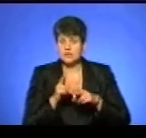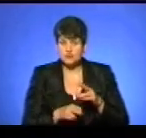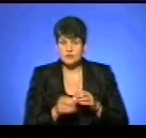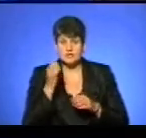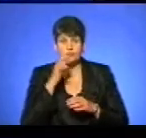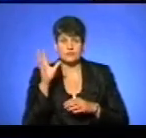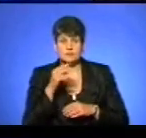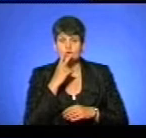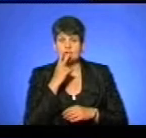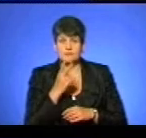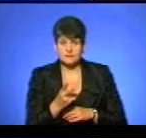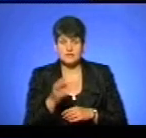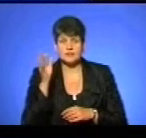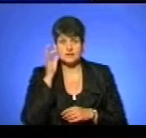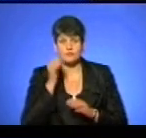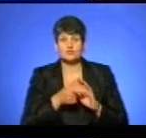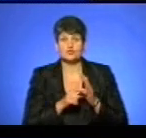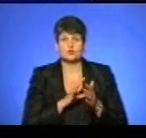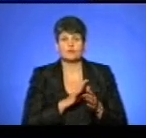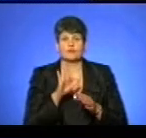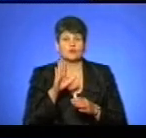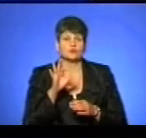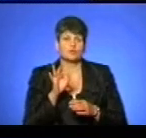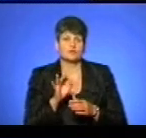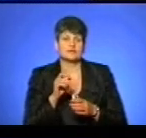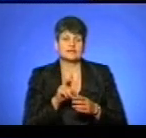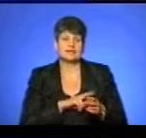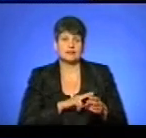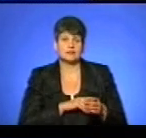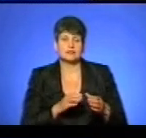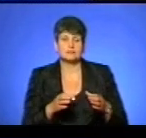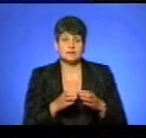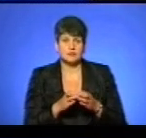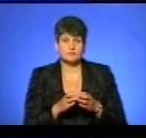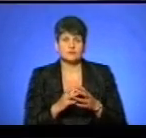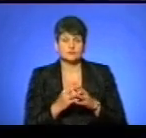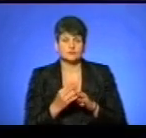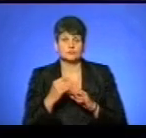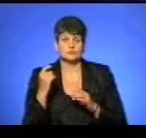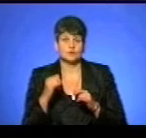дивився. І нагадаю, що у студії був виконувач обов'язків директора департаменту агропромислового